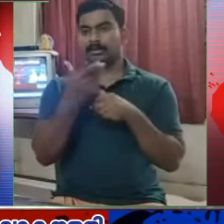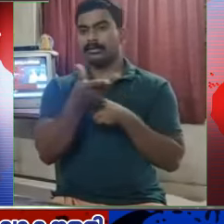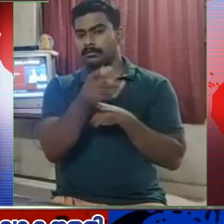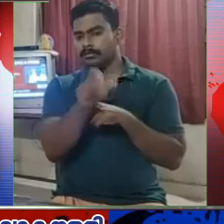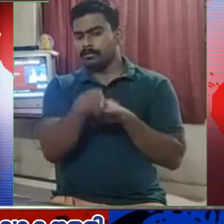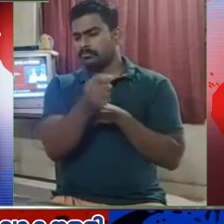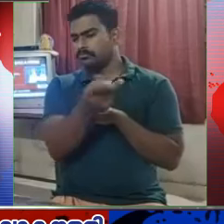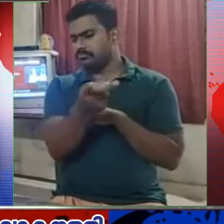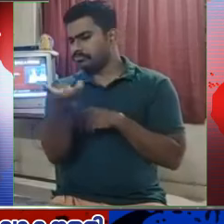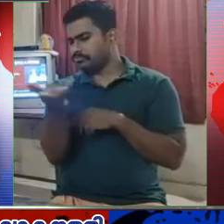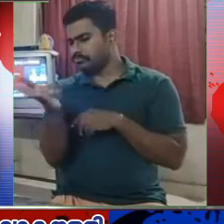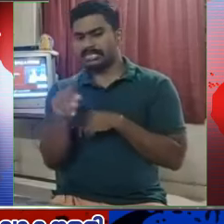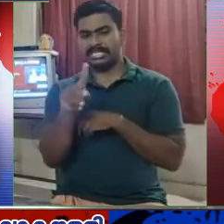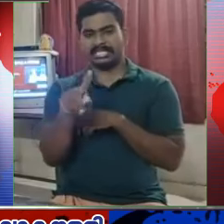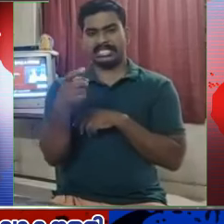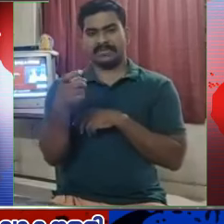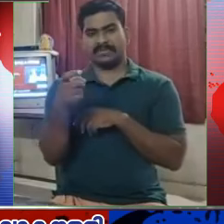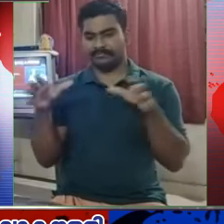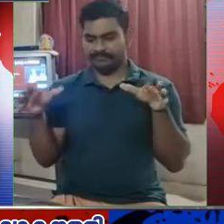രാജീവ് സദാനന്ദൻ,